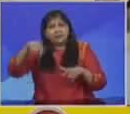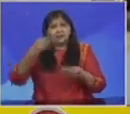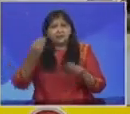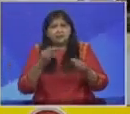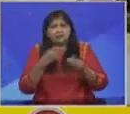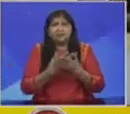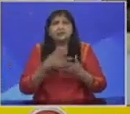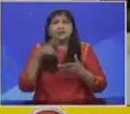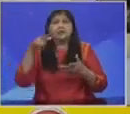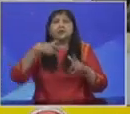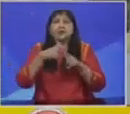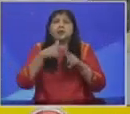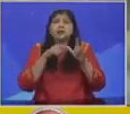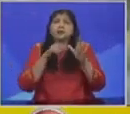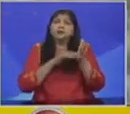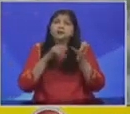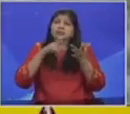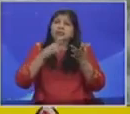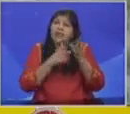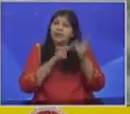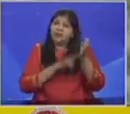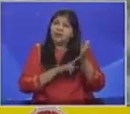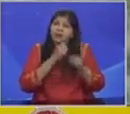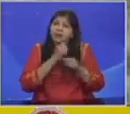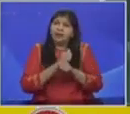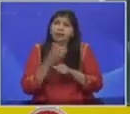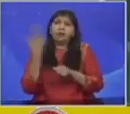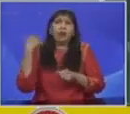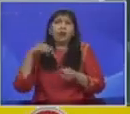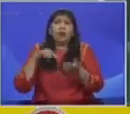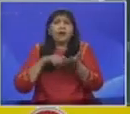एंड टाइगर रिजर्व अथॉरिटी कुछ समय से